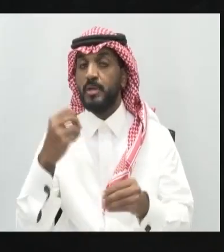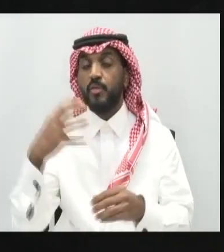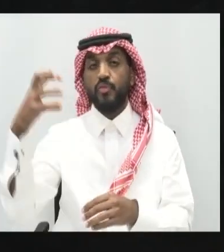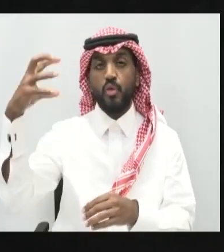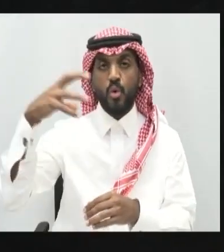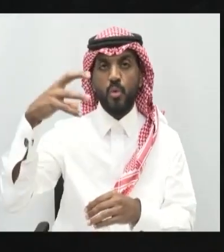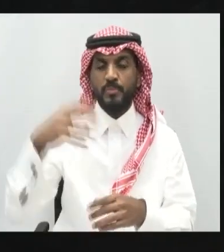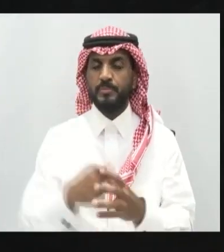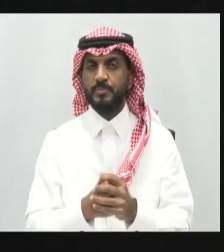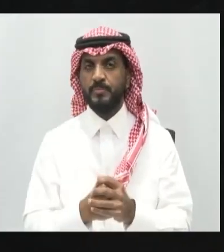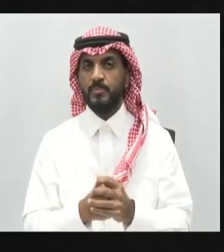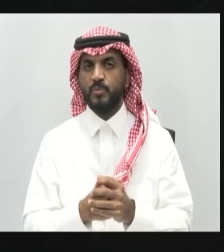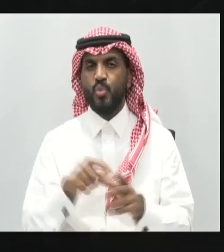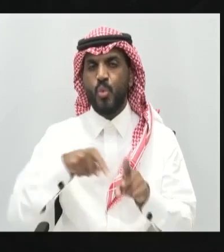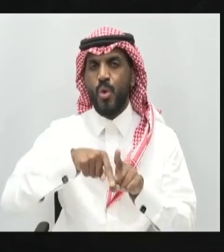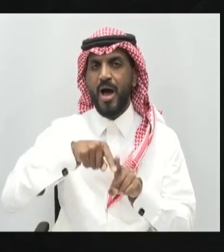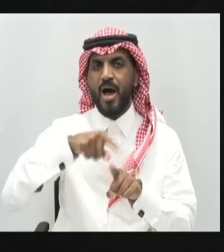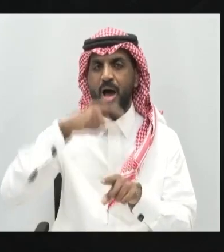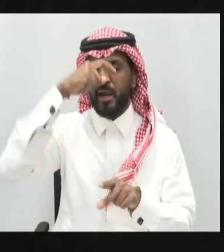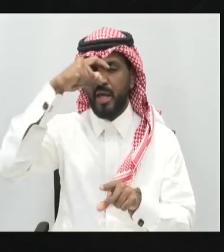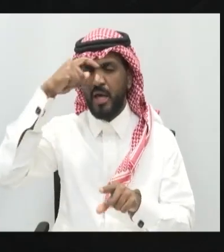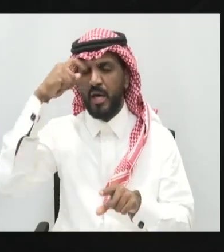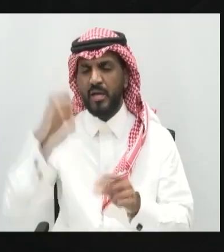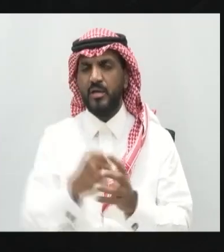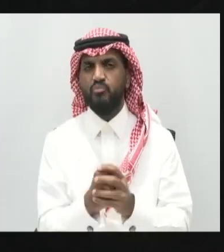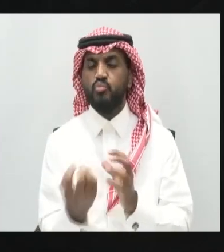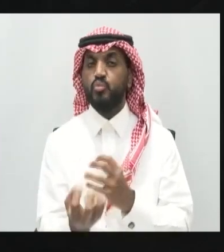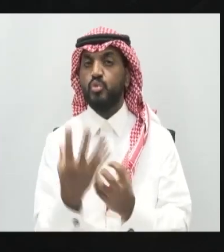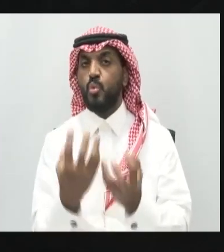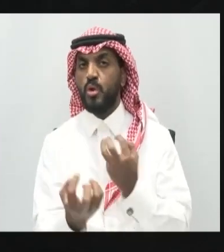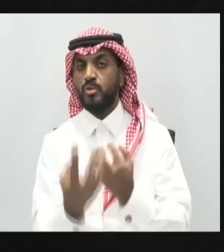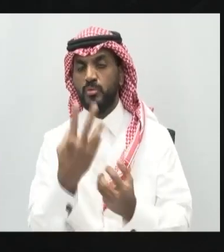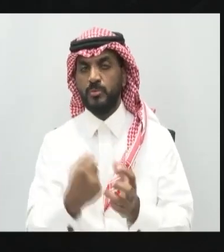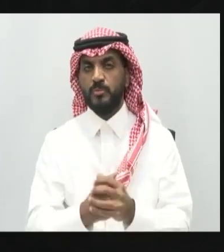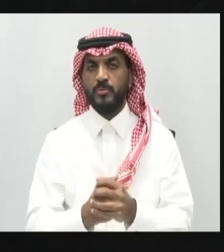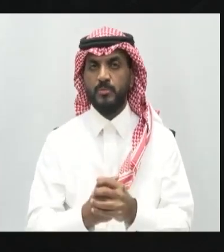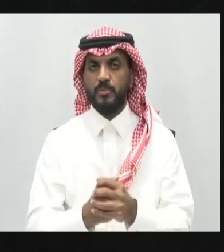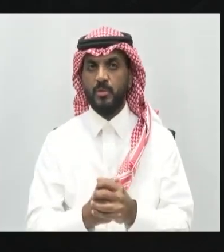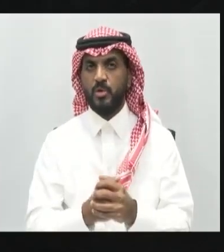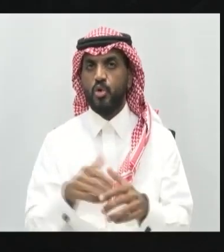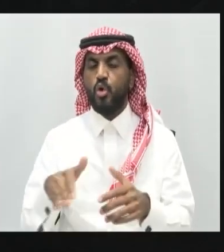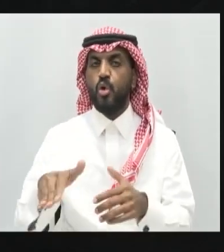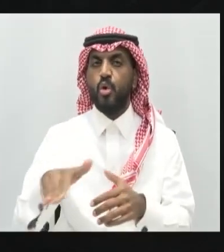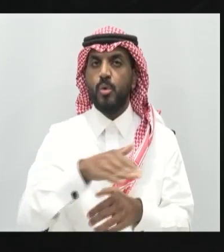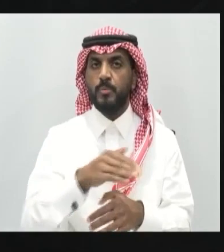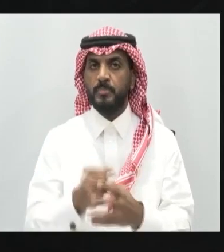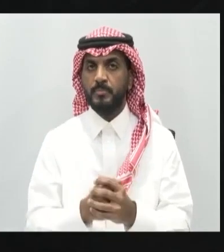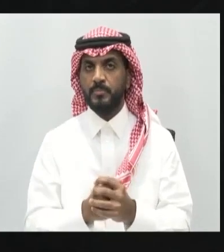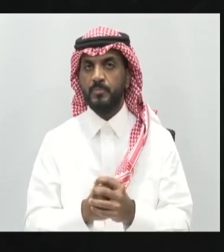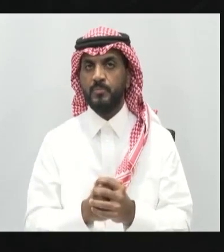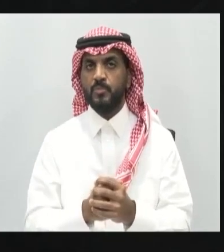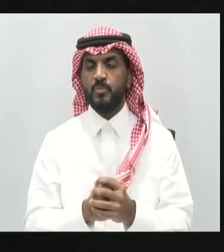ضوء وحراره ساخنه متوهجه وكلهم ايضا